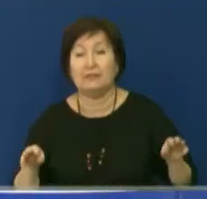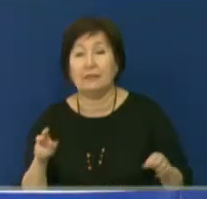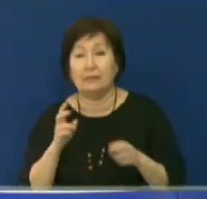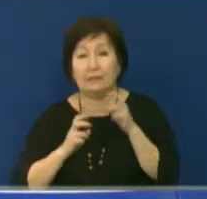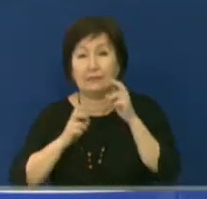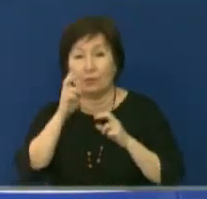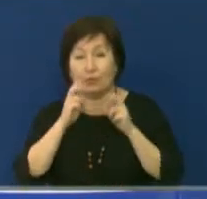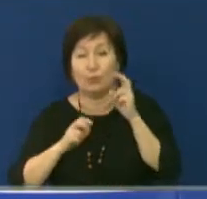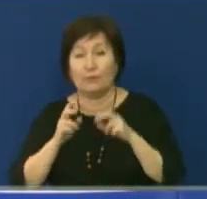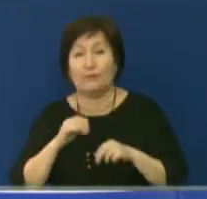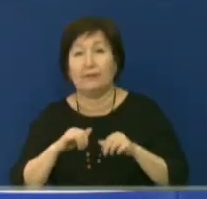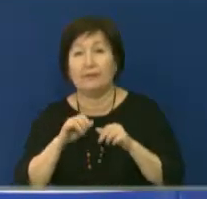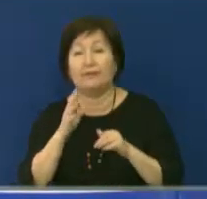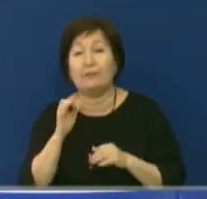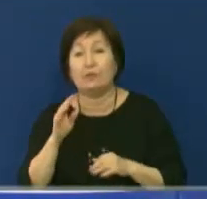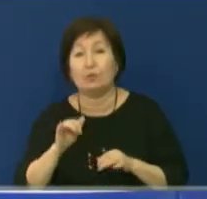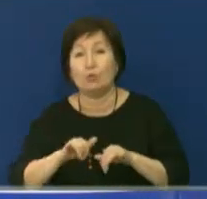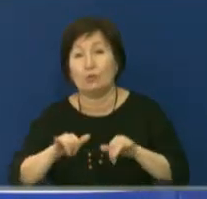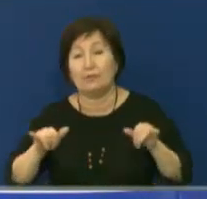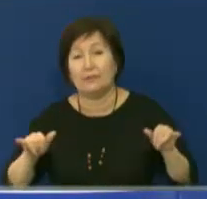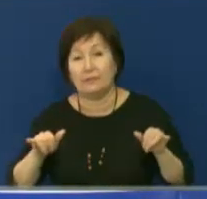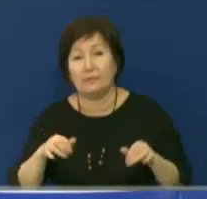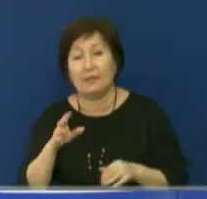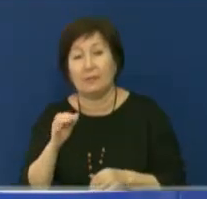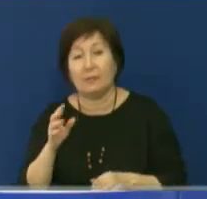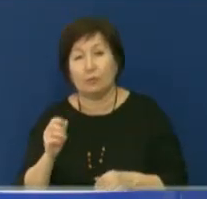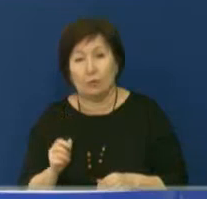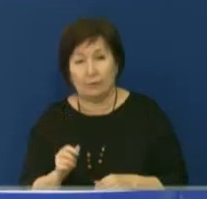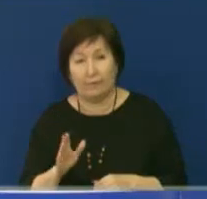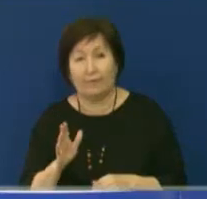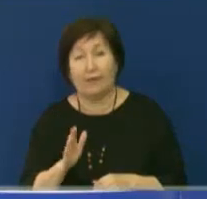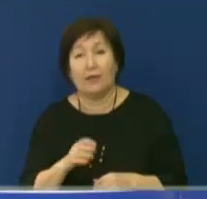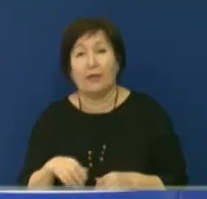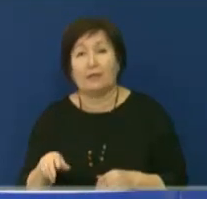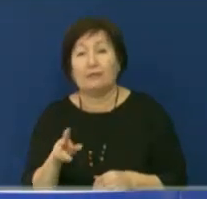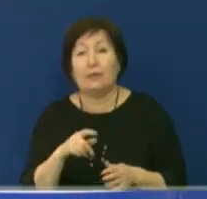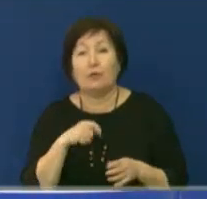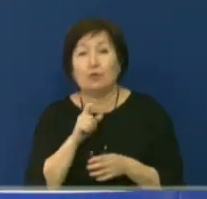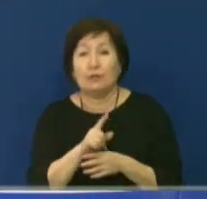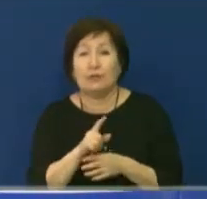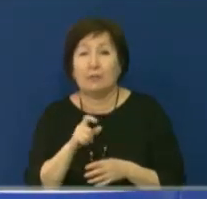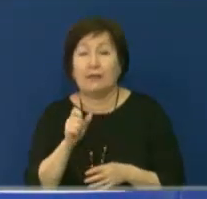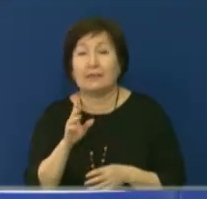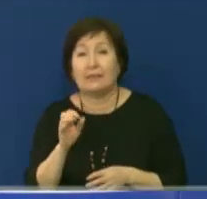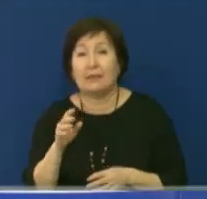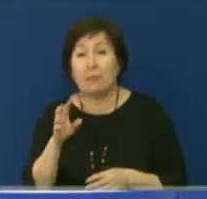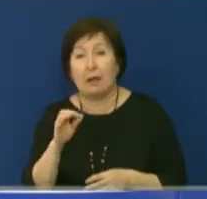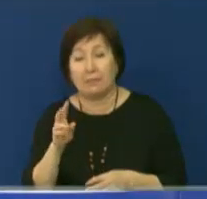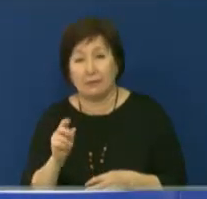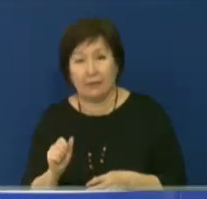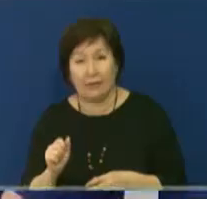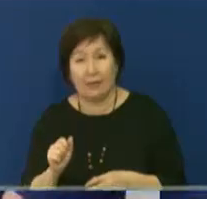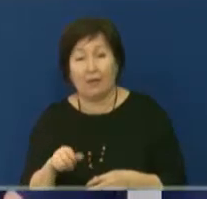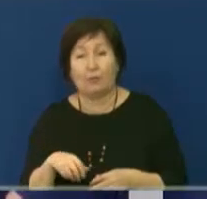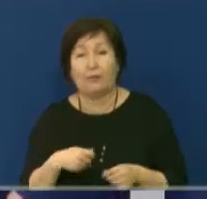развития Республики Казахстан Бейбут Атамкулов. Министр прибыл по поручению главы правительства Аскара Мамина с целью увидеть ход реализации проекта